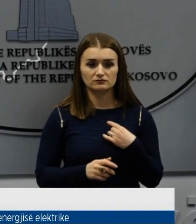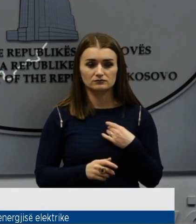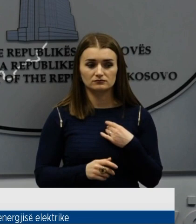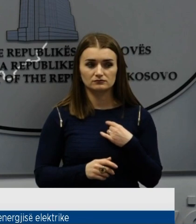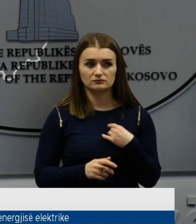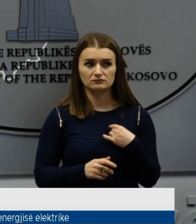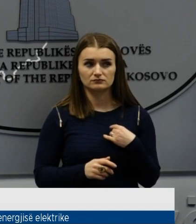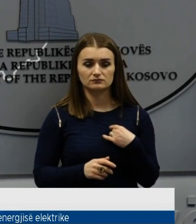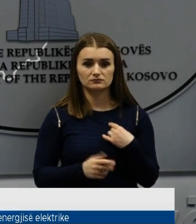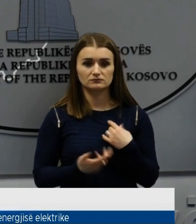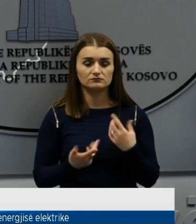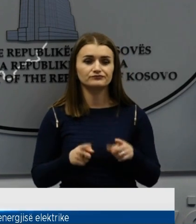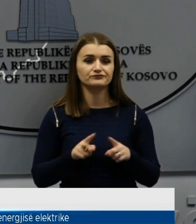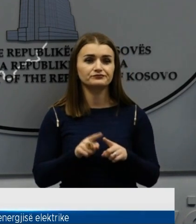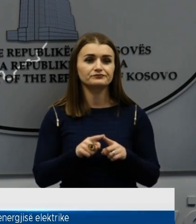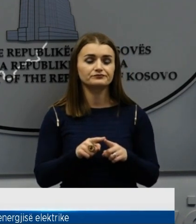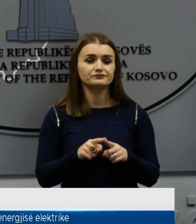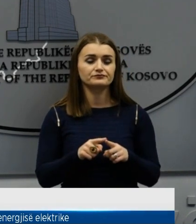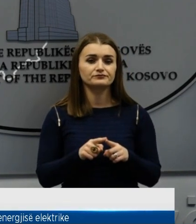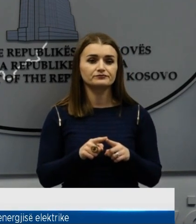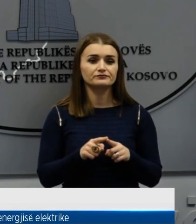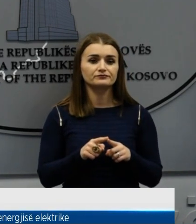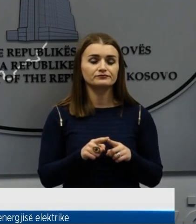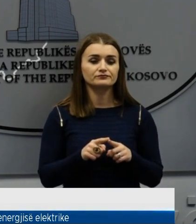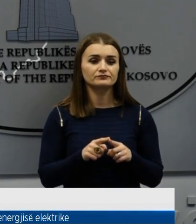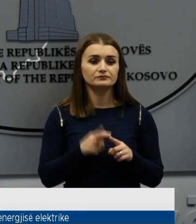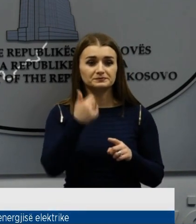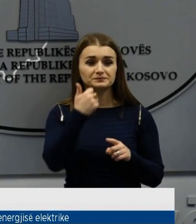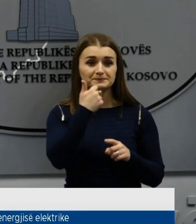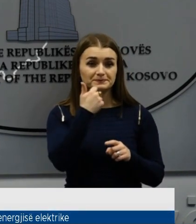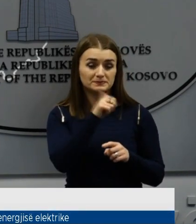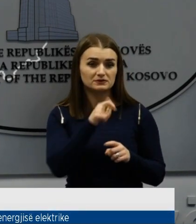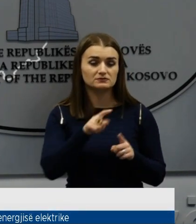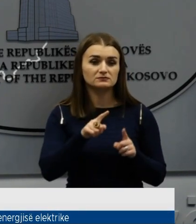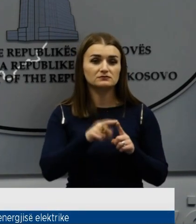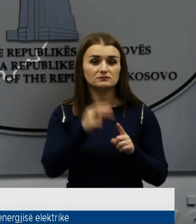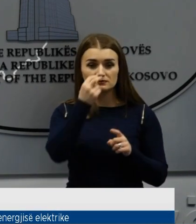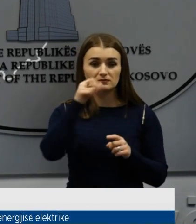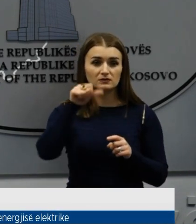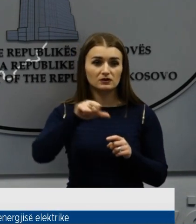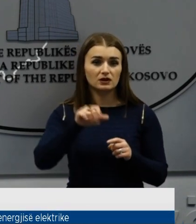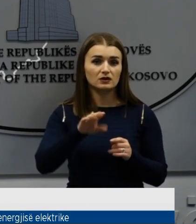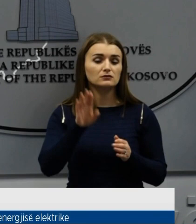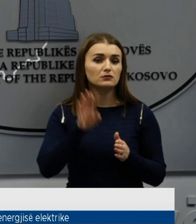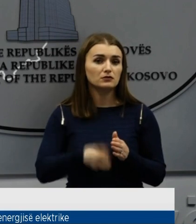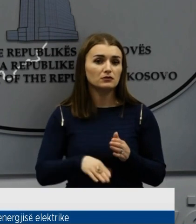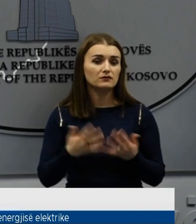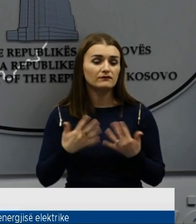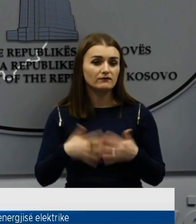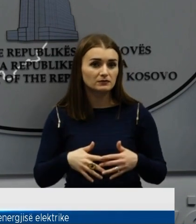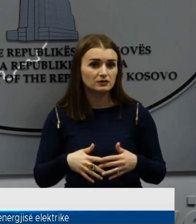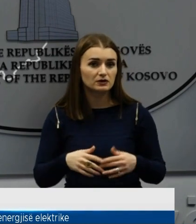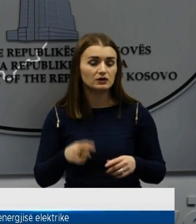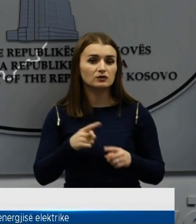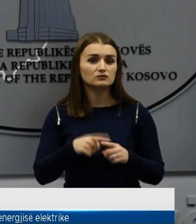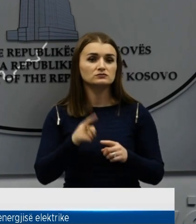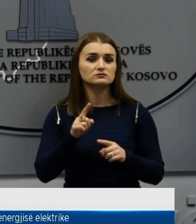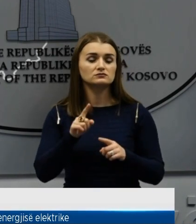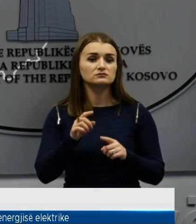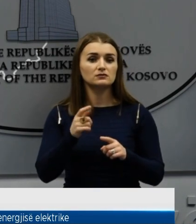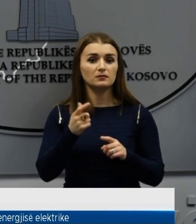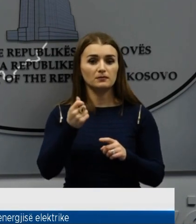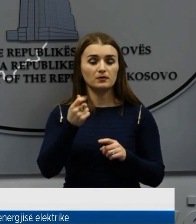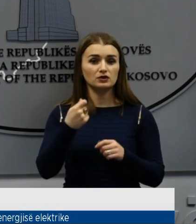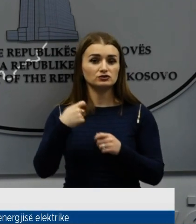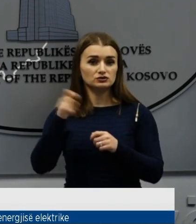arsyeja kryesore është ulja e prodhimit të gazit, ofertës së gazit, dhe rritja e çmimit të gazit. Për